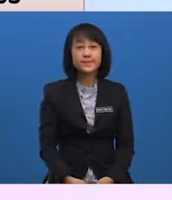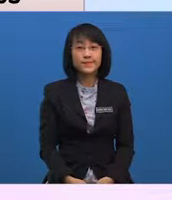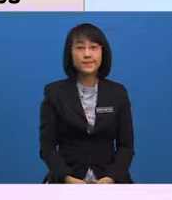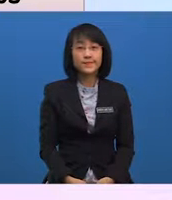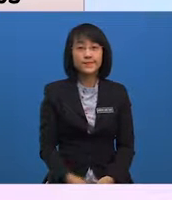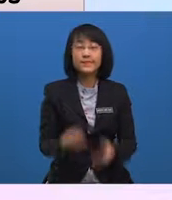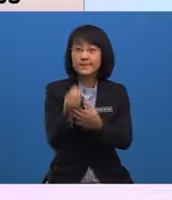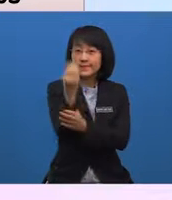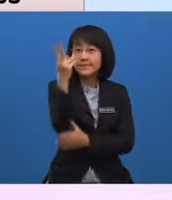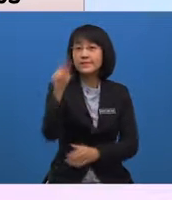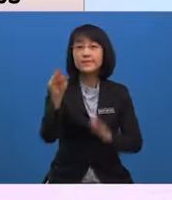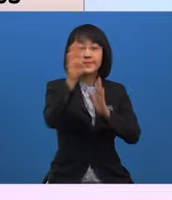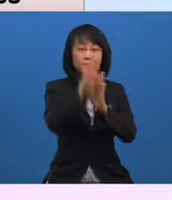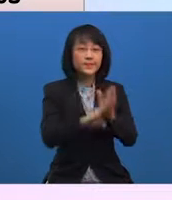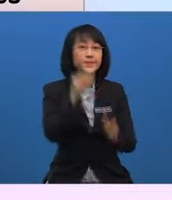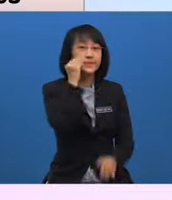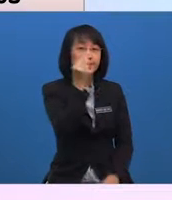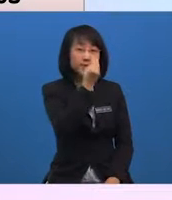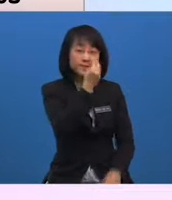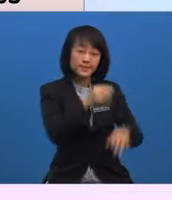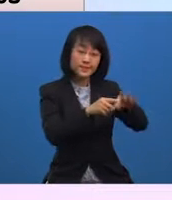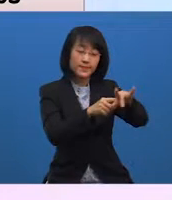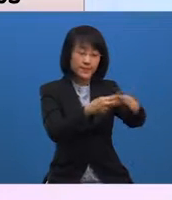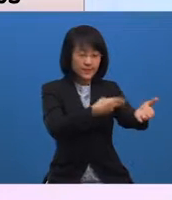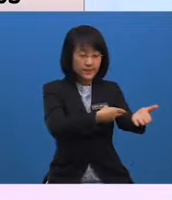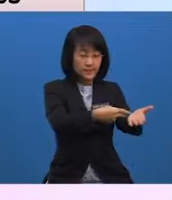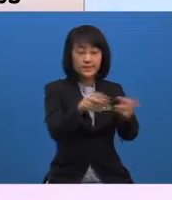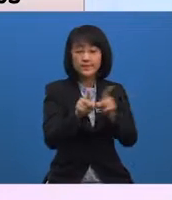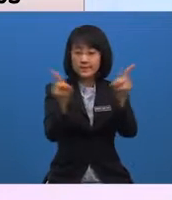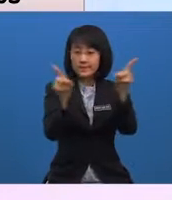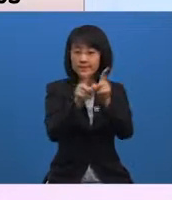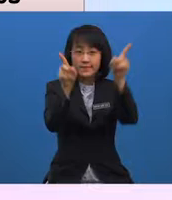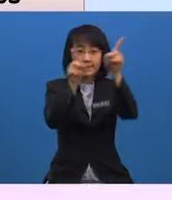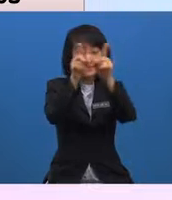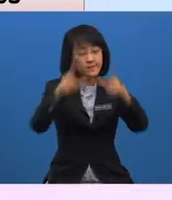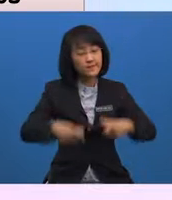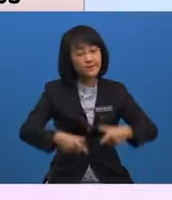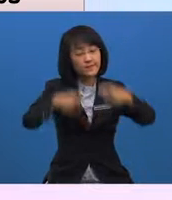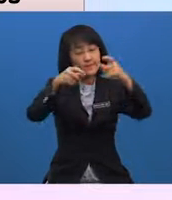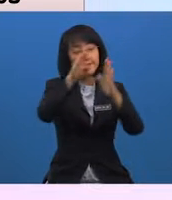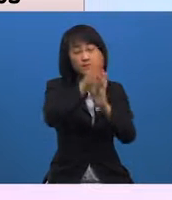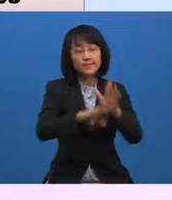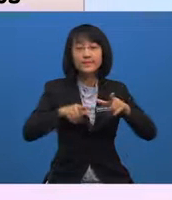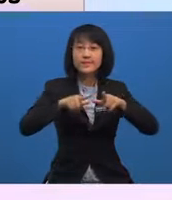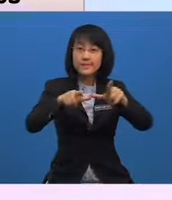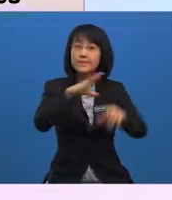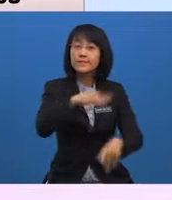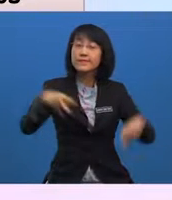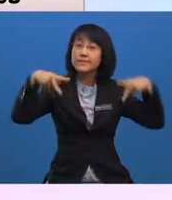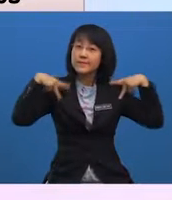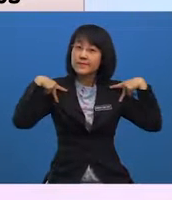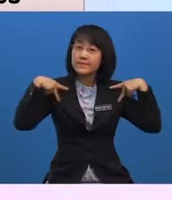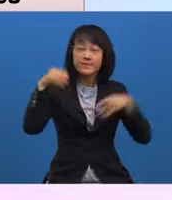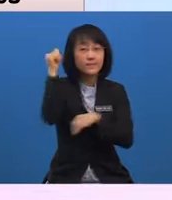Iaitu tumbuhan berbunga, daun berurat jejala, batang berkayu dan mempunyai